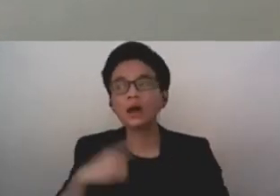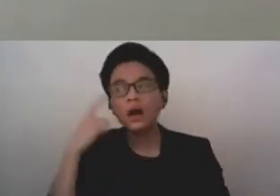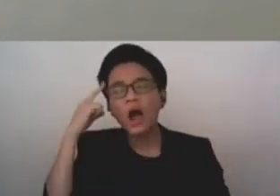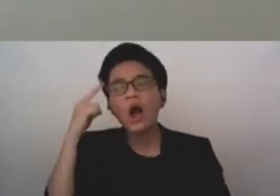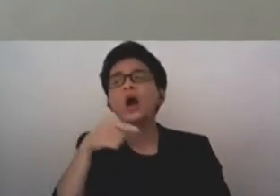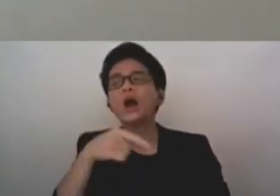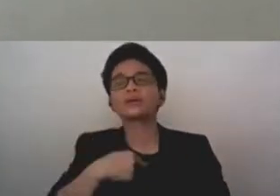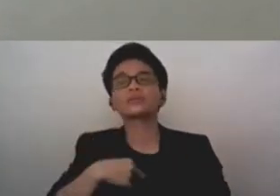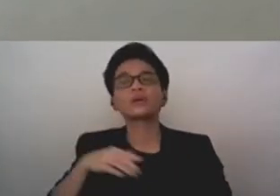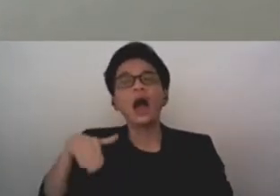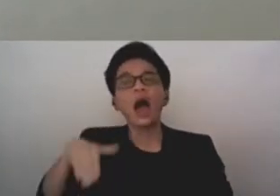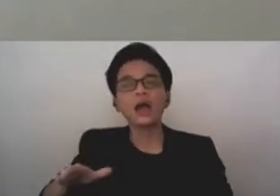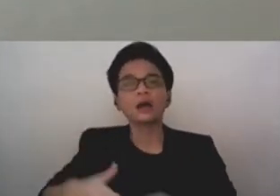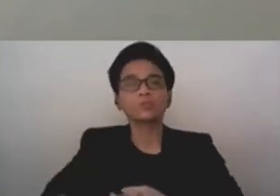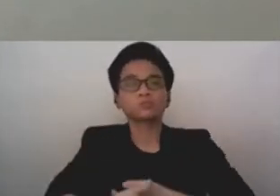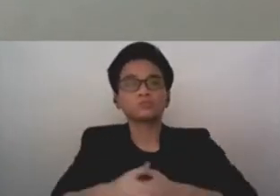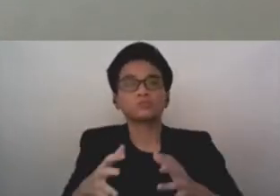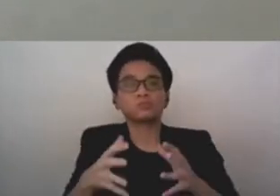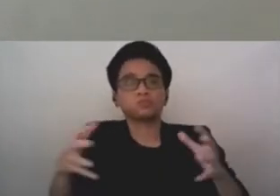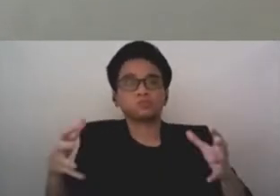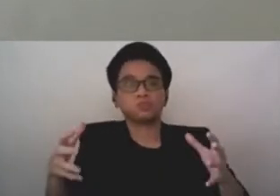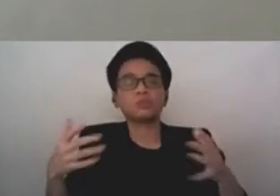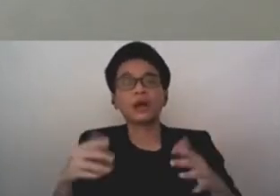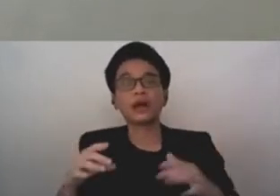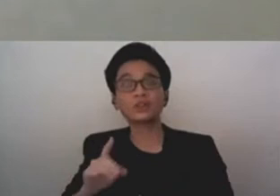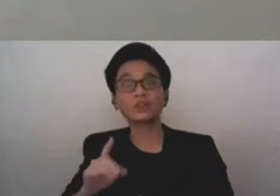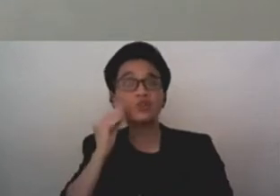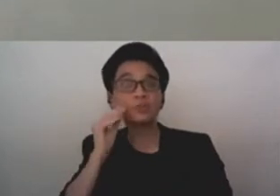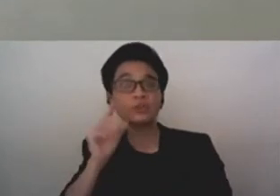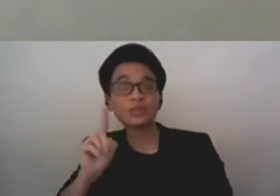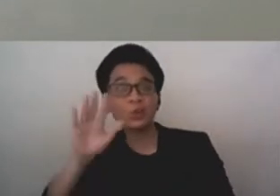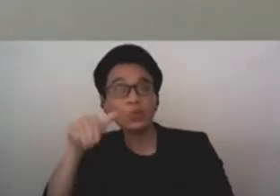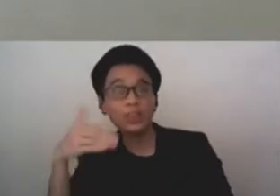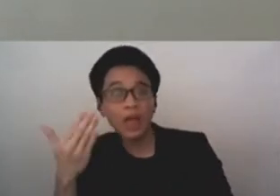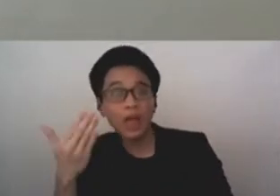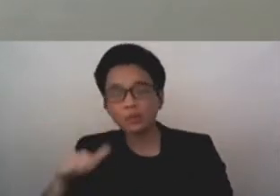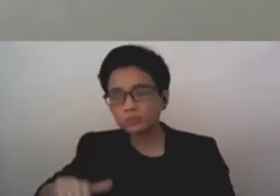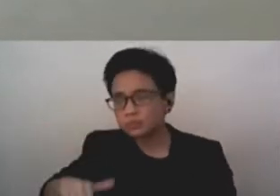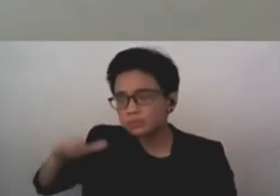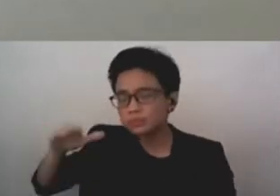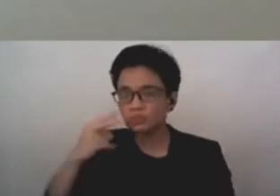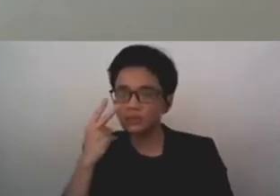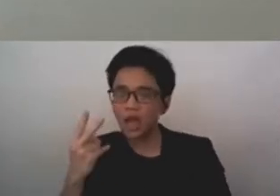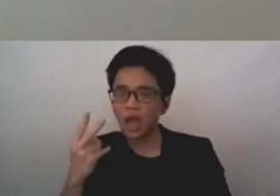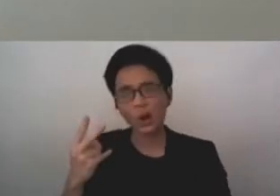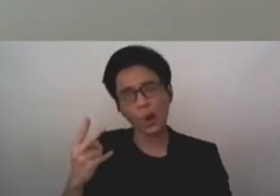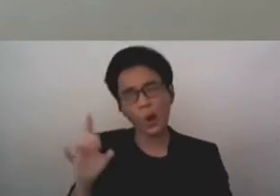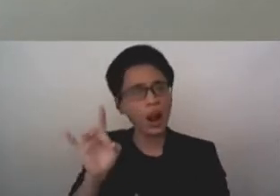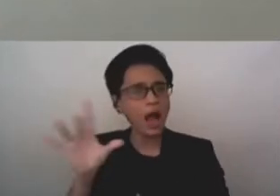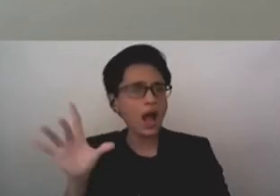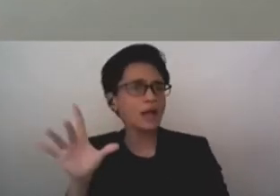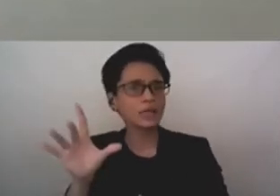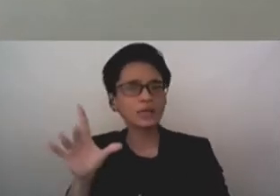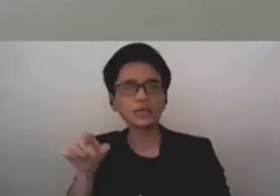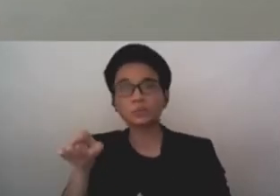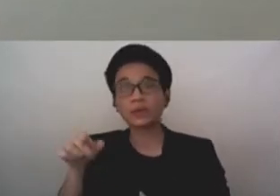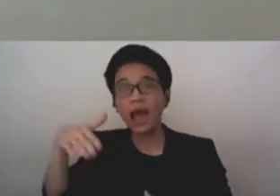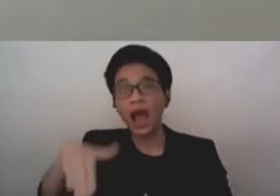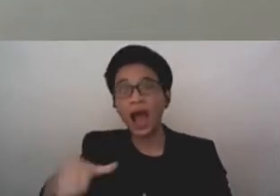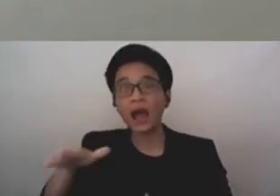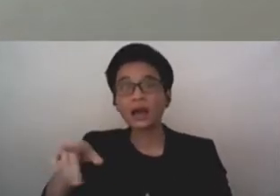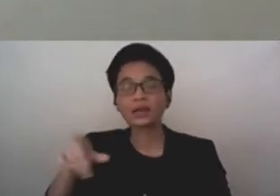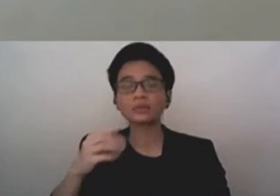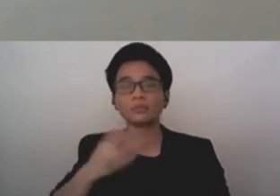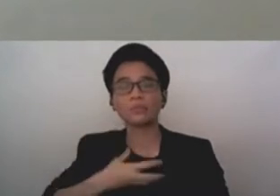bayinya kayak gitu. Nah, baru setelah usia 1 tahun itu baru ada sedikit yang berbeda dari dia gampang sekali kayak mau